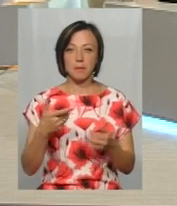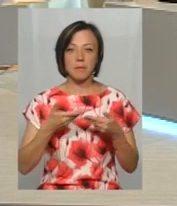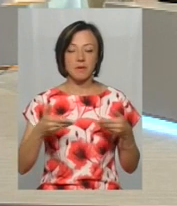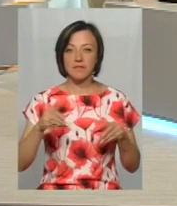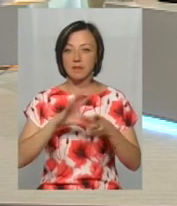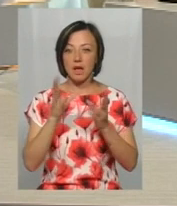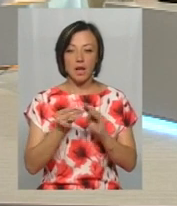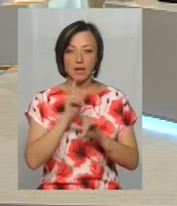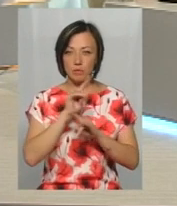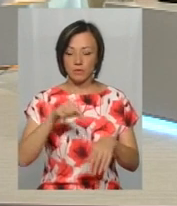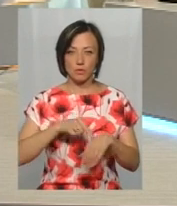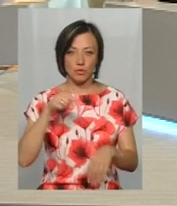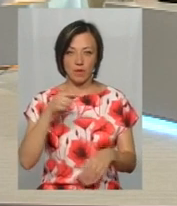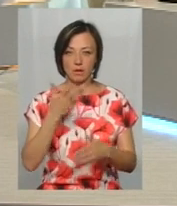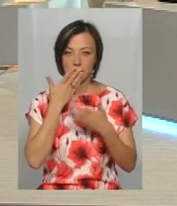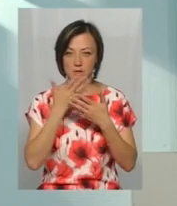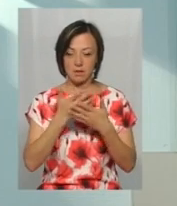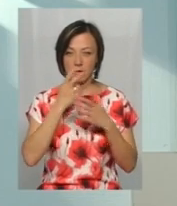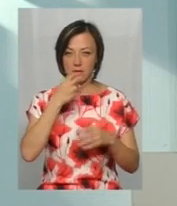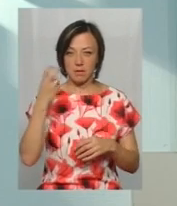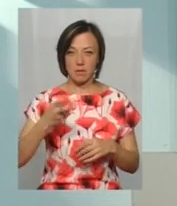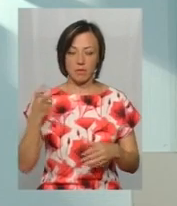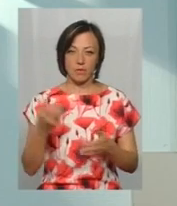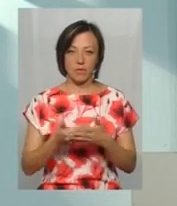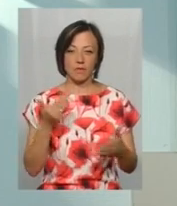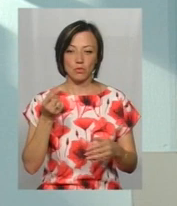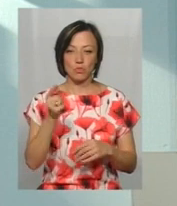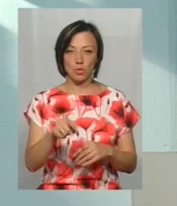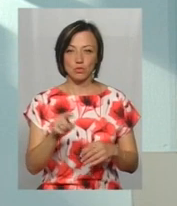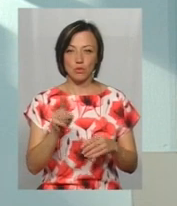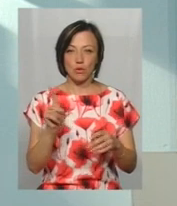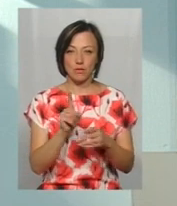взагалі не будемо відчувати сморіду від того, що